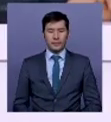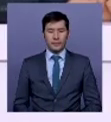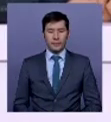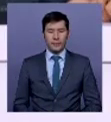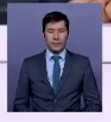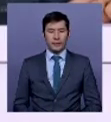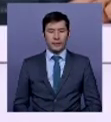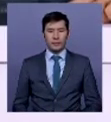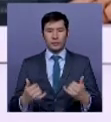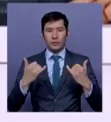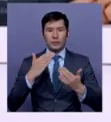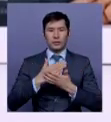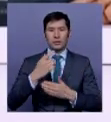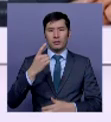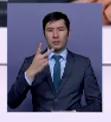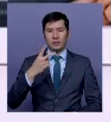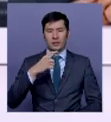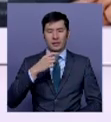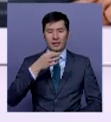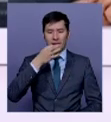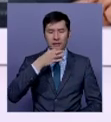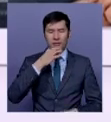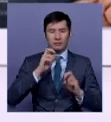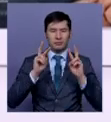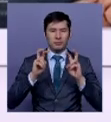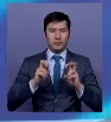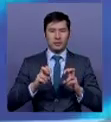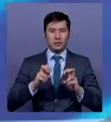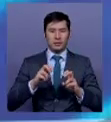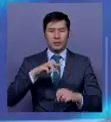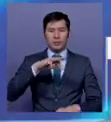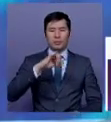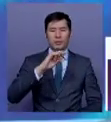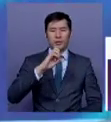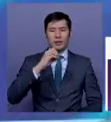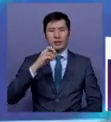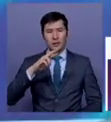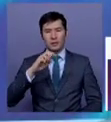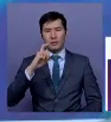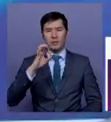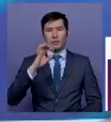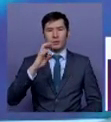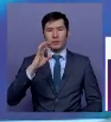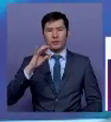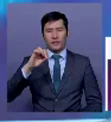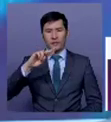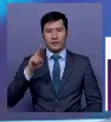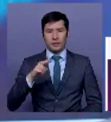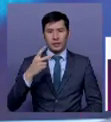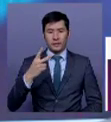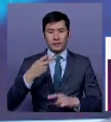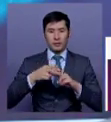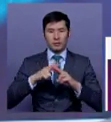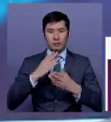Қазір бірнеше дәрі бар. Ол хлоронафит және лукуэй деп аталатын дәрілер. Міне осылар жақсы нәтиже береді. Бүгінде әртүрлі